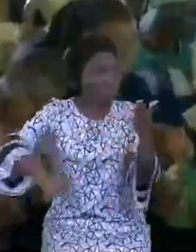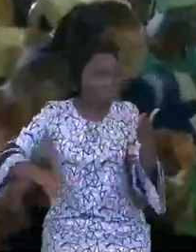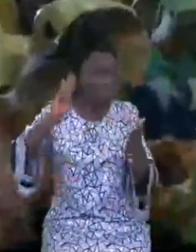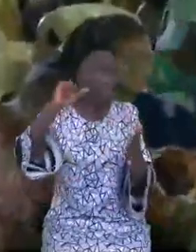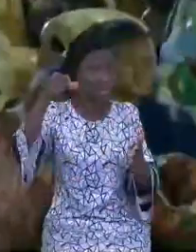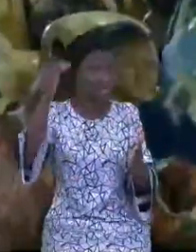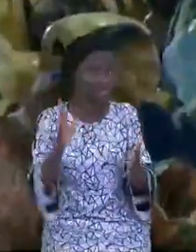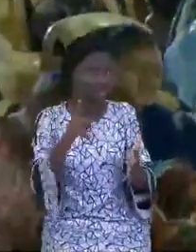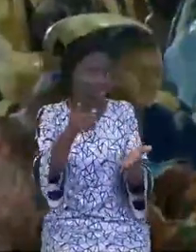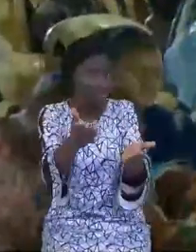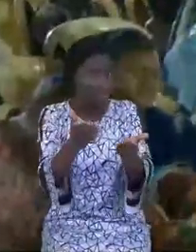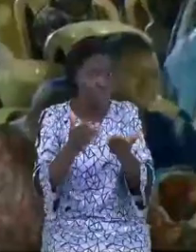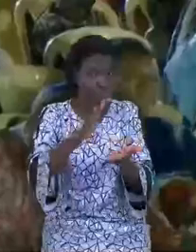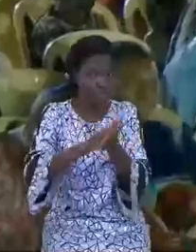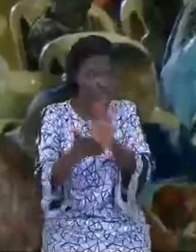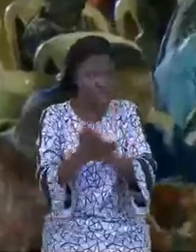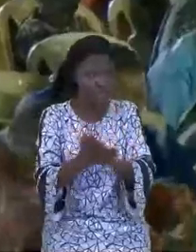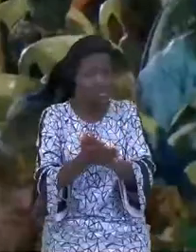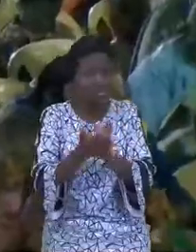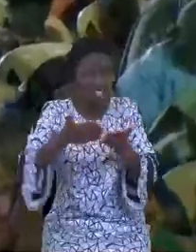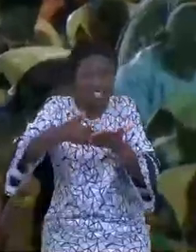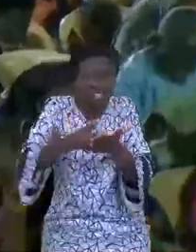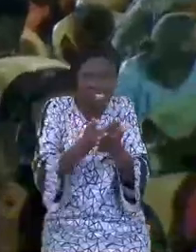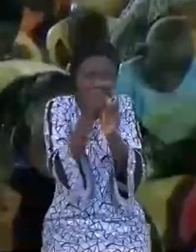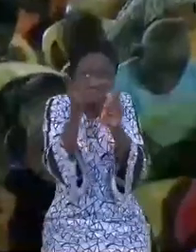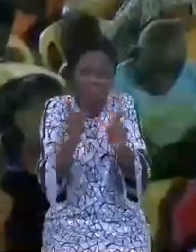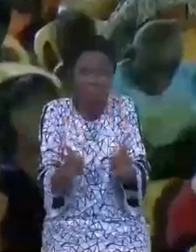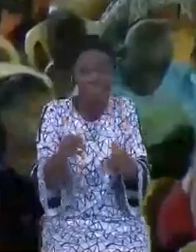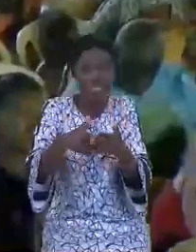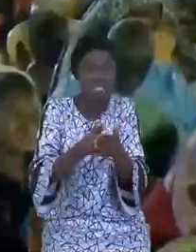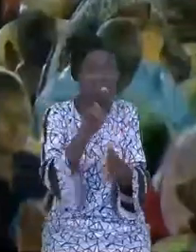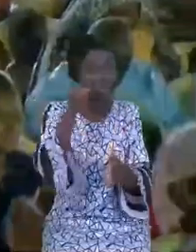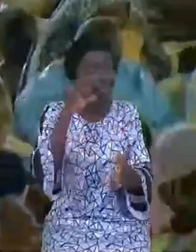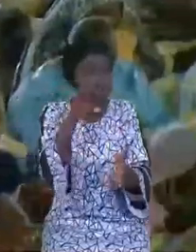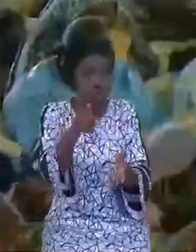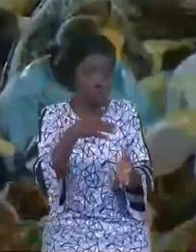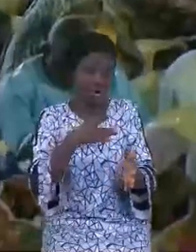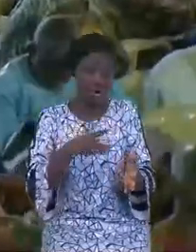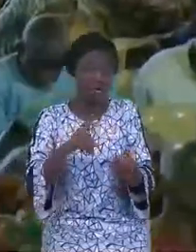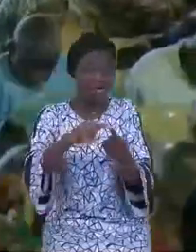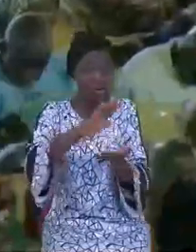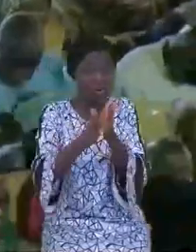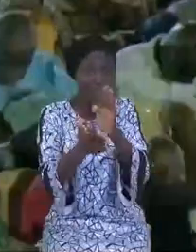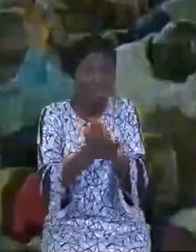Tu veux devenir une nouvelle personne, un nouvel homme, une nouvelle femme.